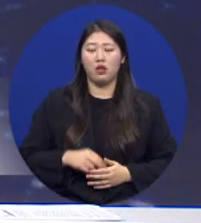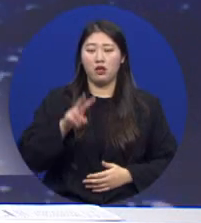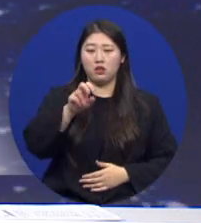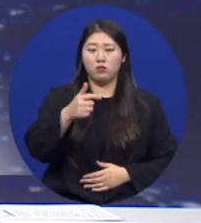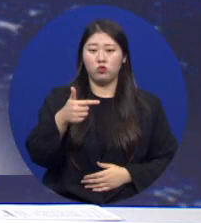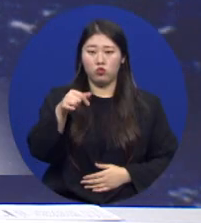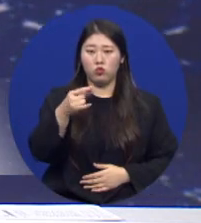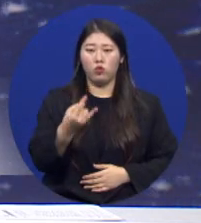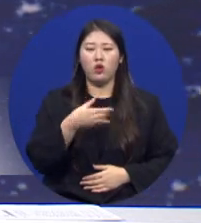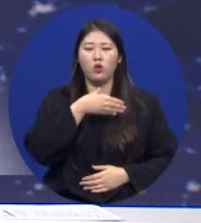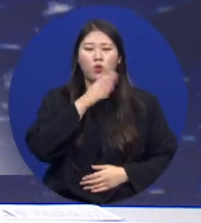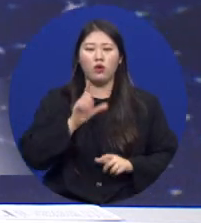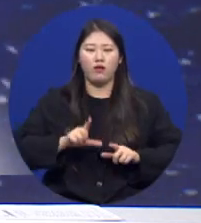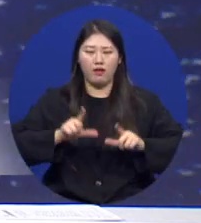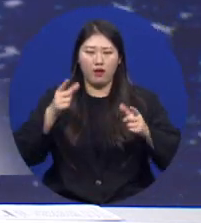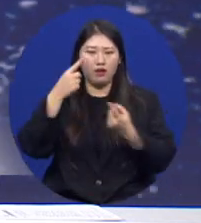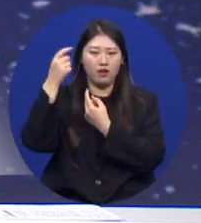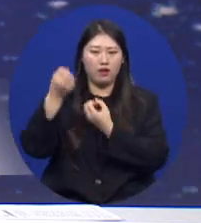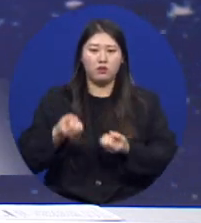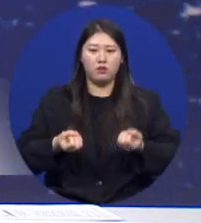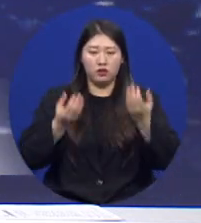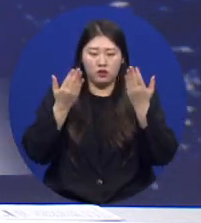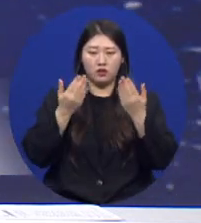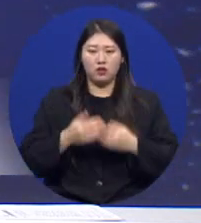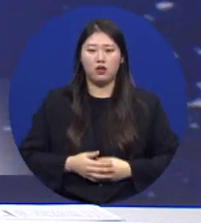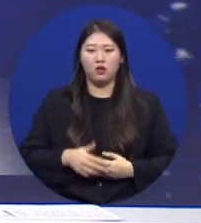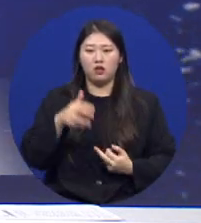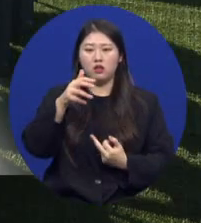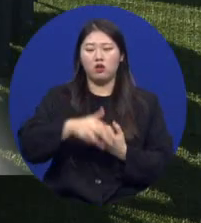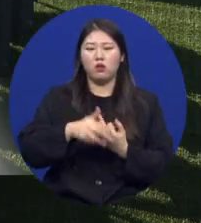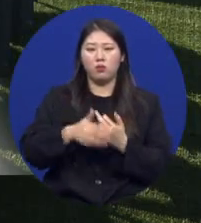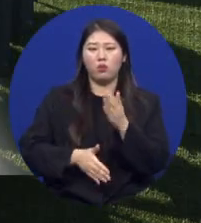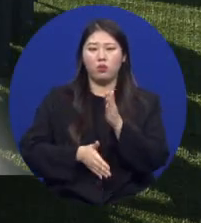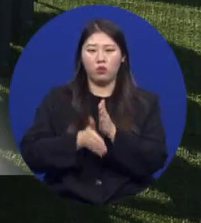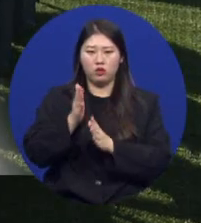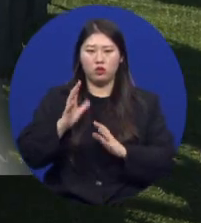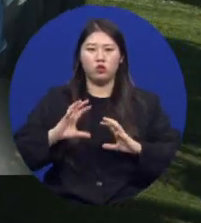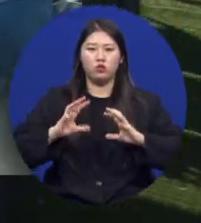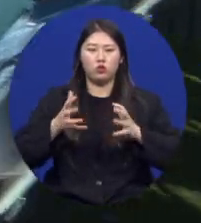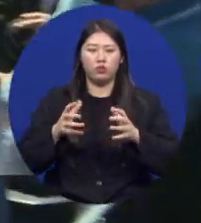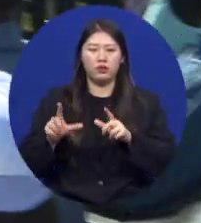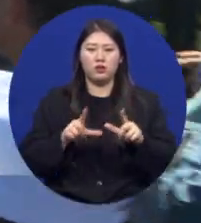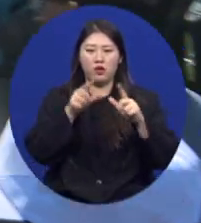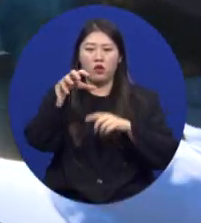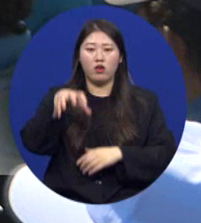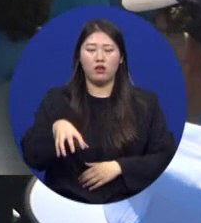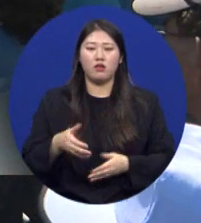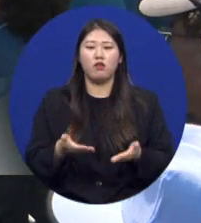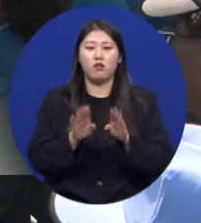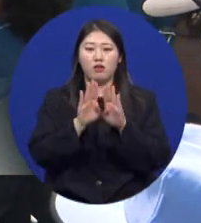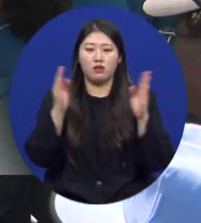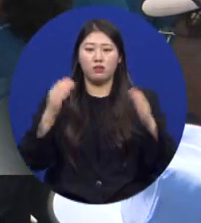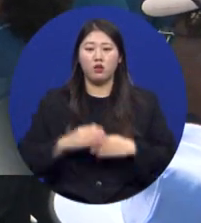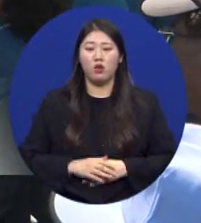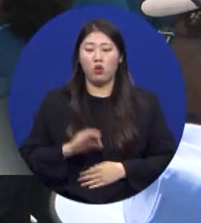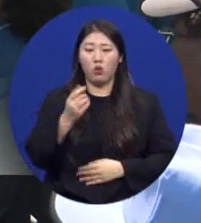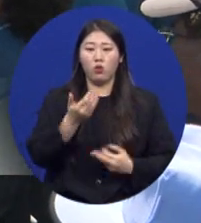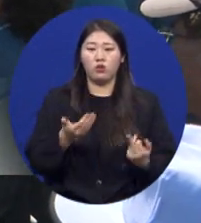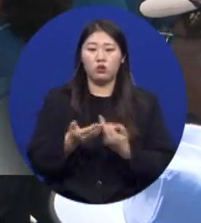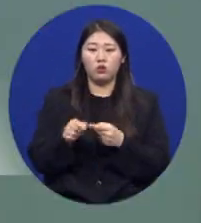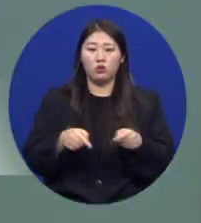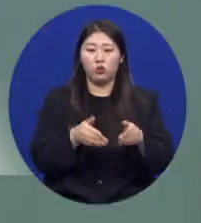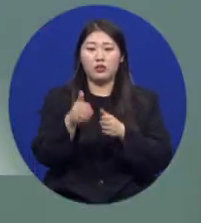제26회 노인의 날 기념식이 제주시 애양운동장과 서귀포시 올림픽기념 국민생활관에서 열렸습니다. 오영훈